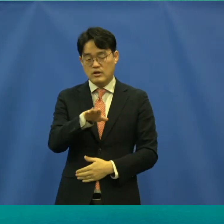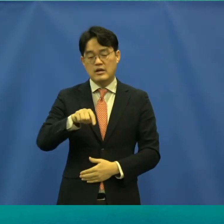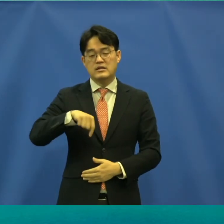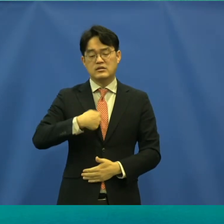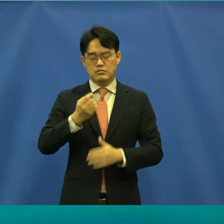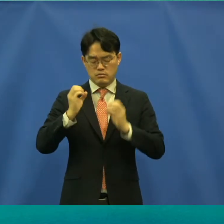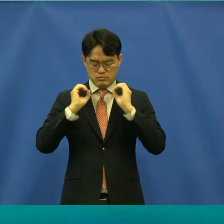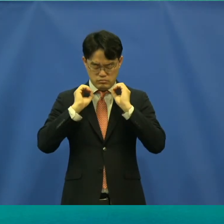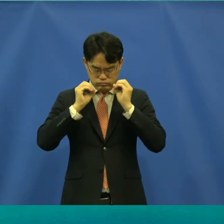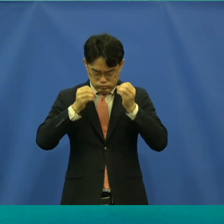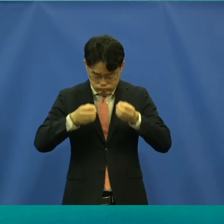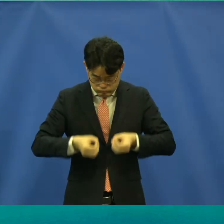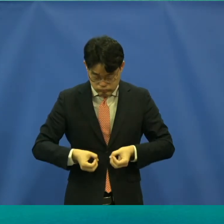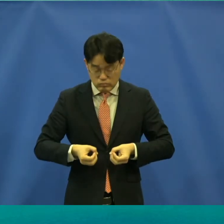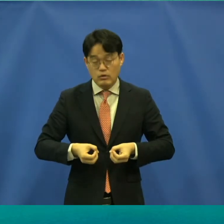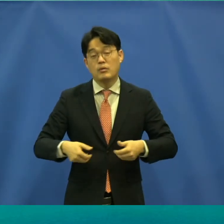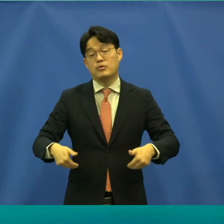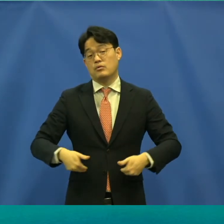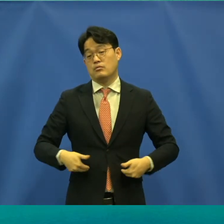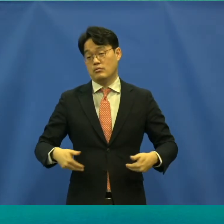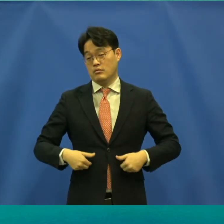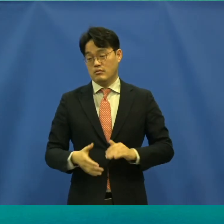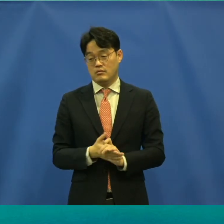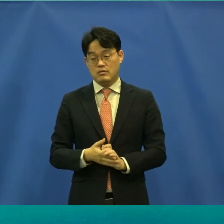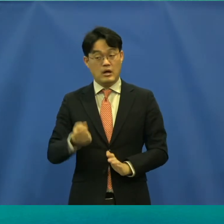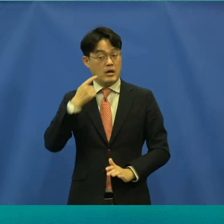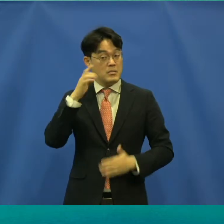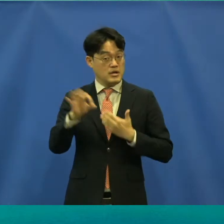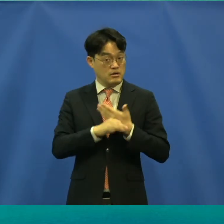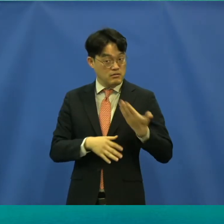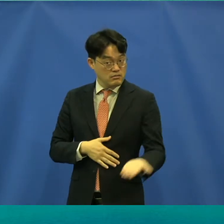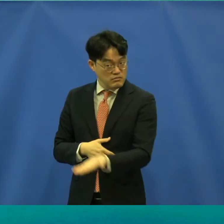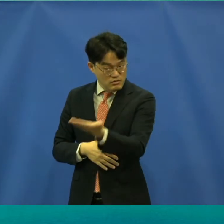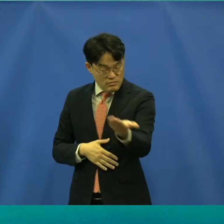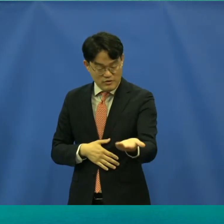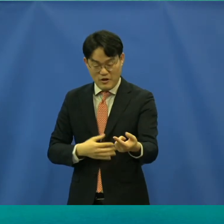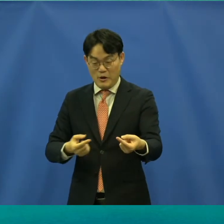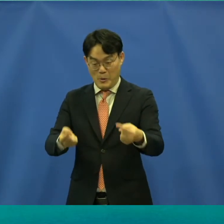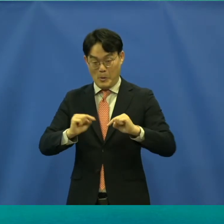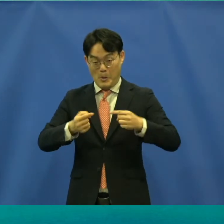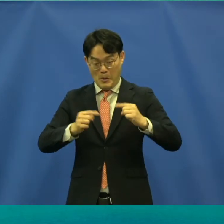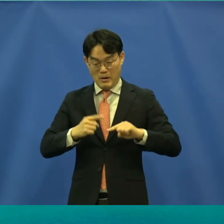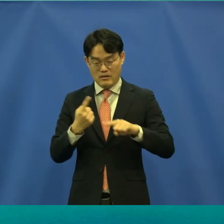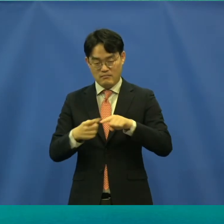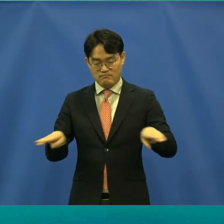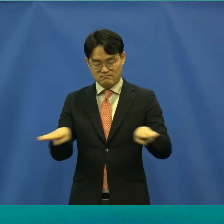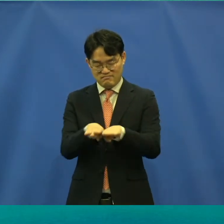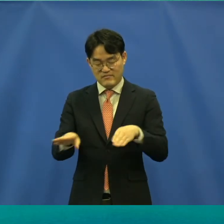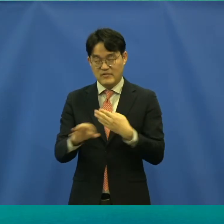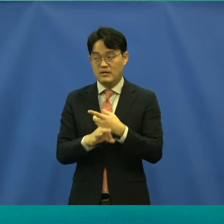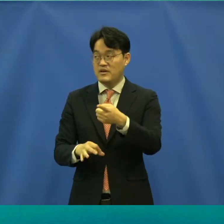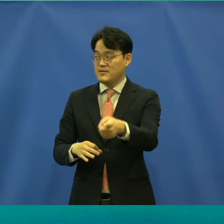여러분 나오다가 안 나오시면 이제 듣기 싫어서 피하는 것으로 이제 여러분 간주가 될 가능성이 있습니다.